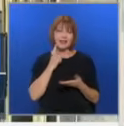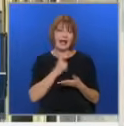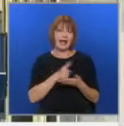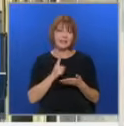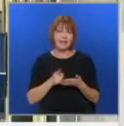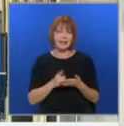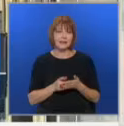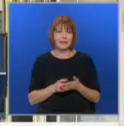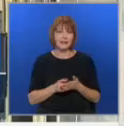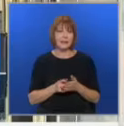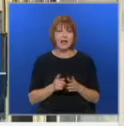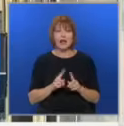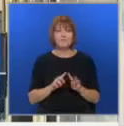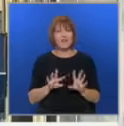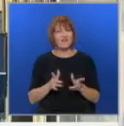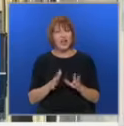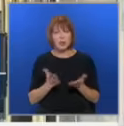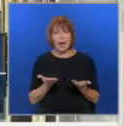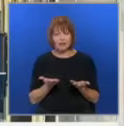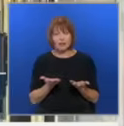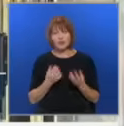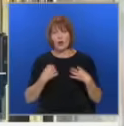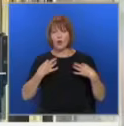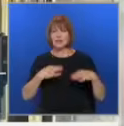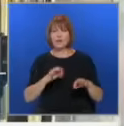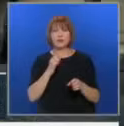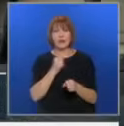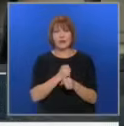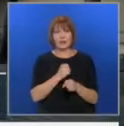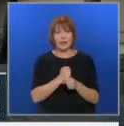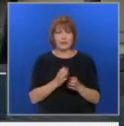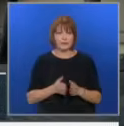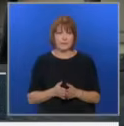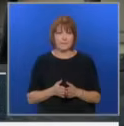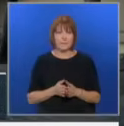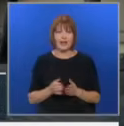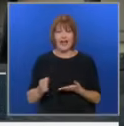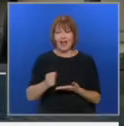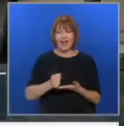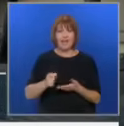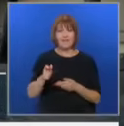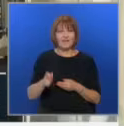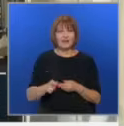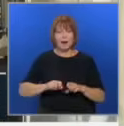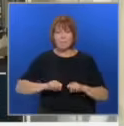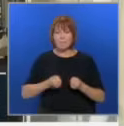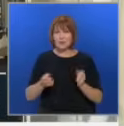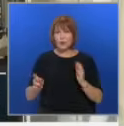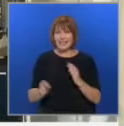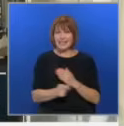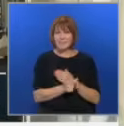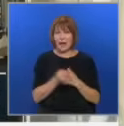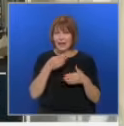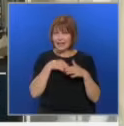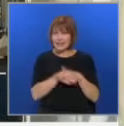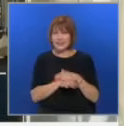така нататък. Еми, най-вероятно ще е освобождаване от длъжност. Ватманът бързо избяга и се скри от екипа ни, но